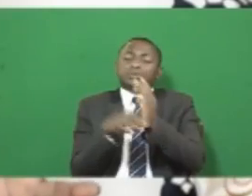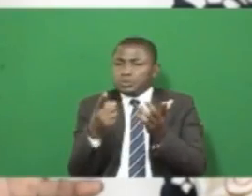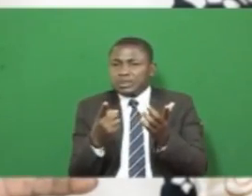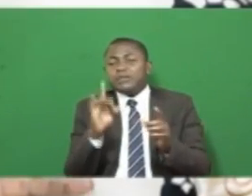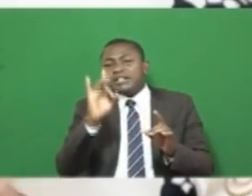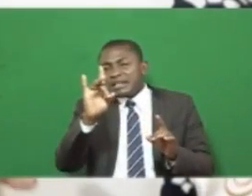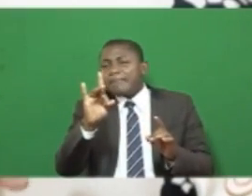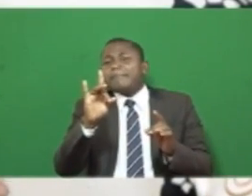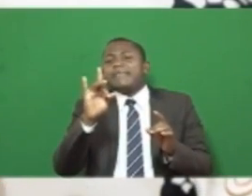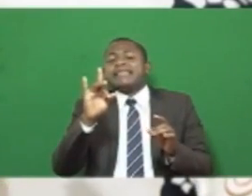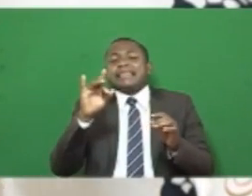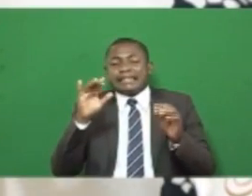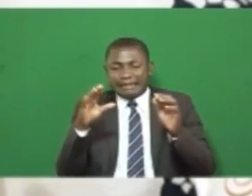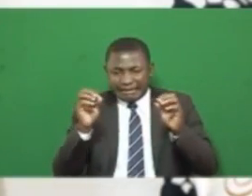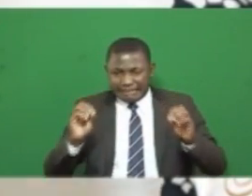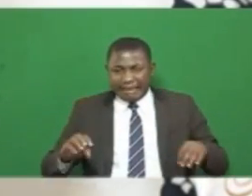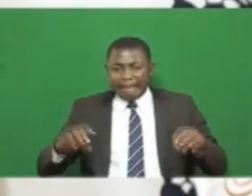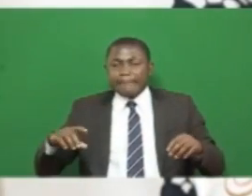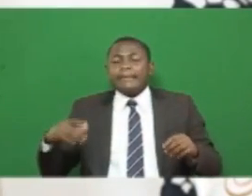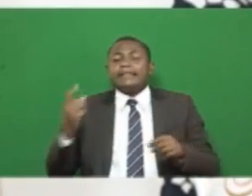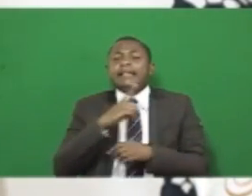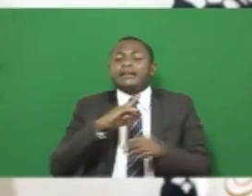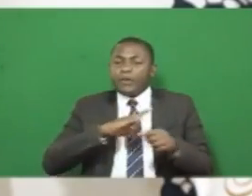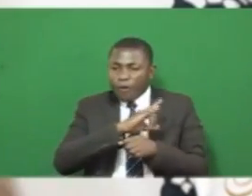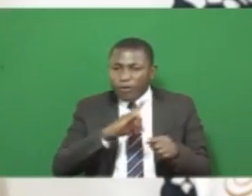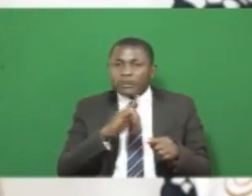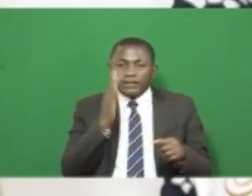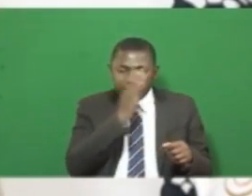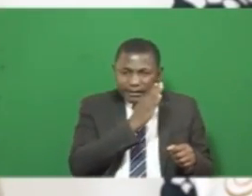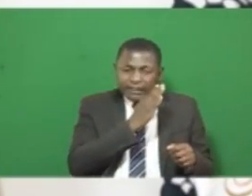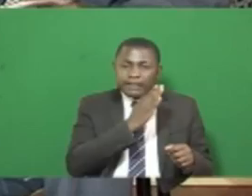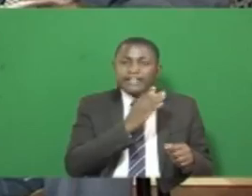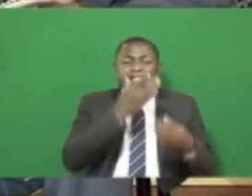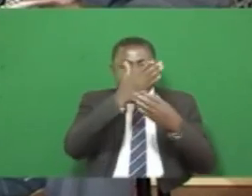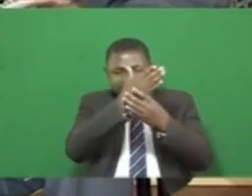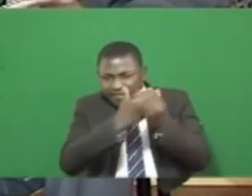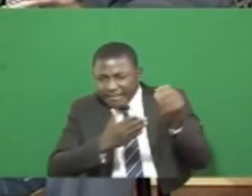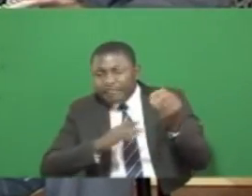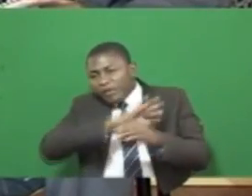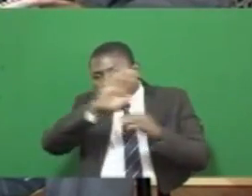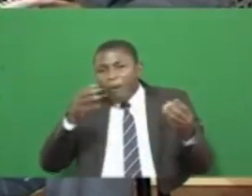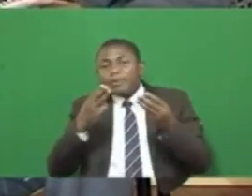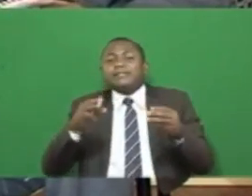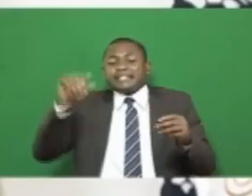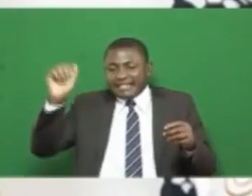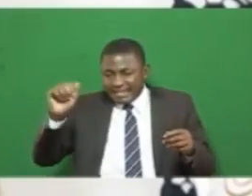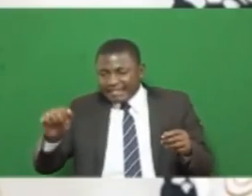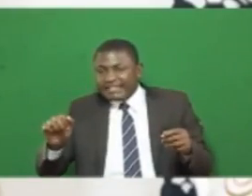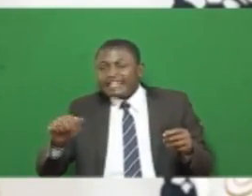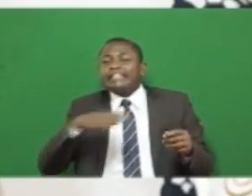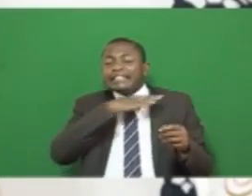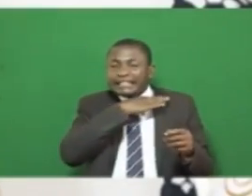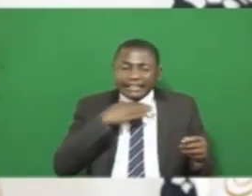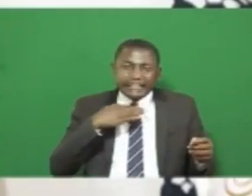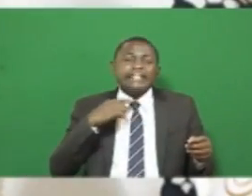yika chero nevanhu vasinganamati vanotorova mbavha Mandara avaide iwo